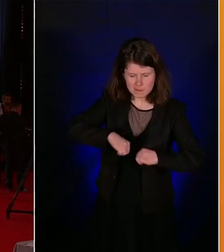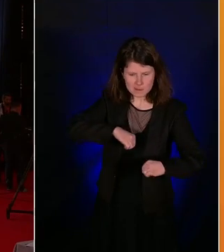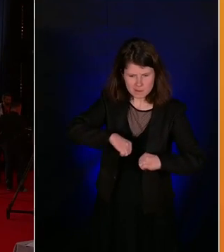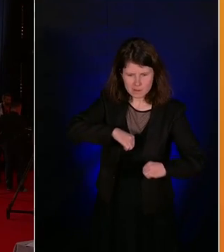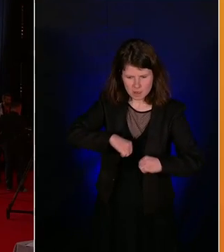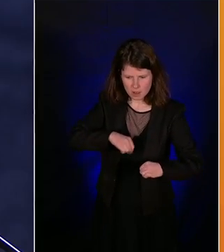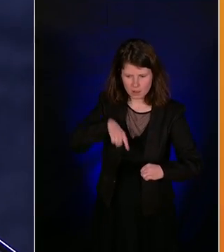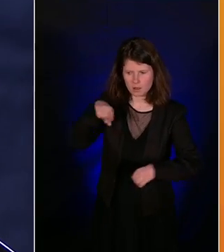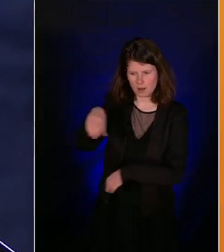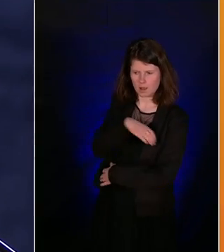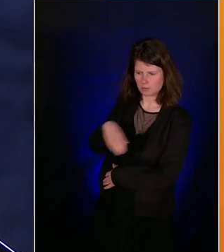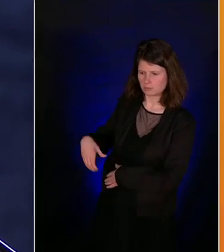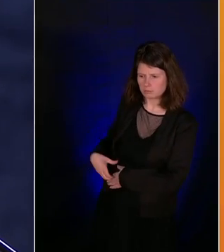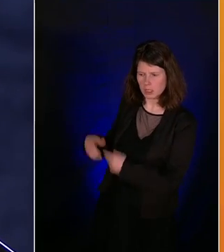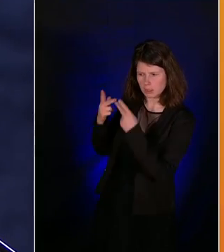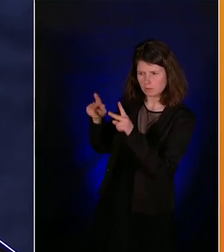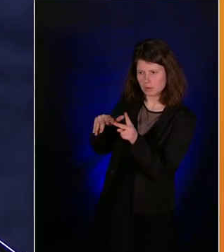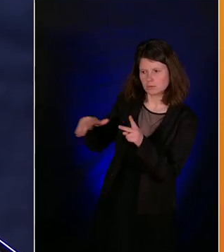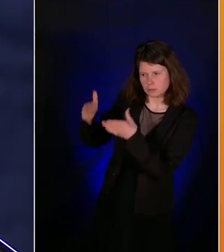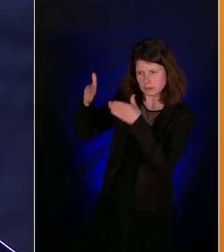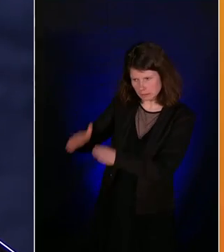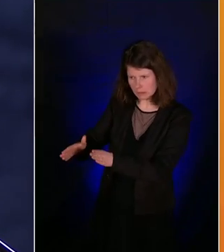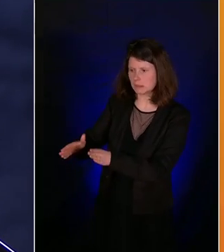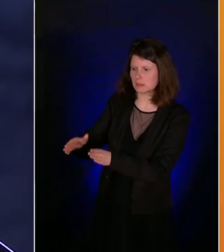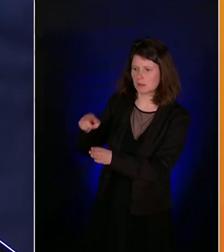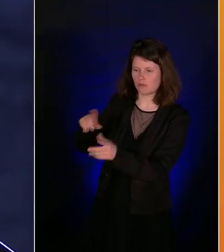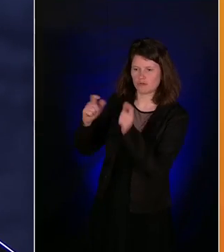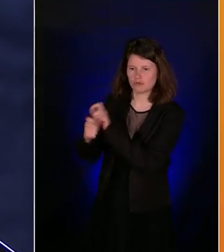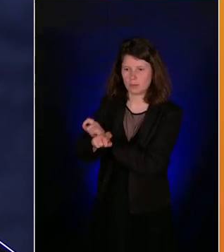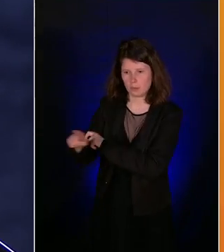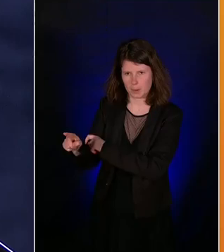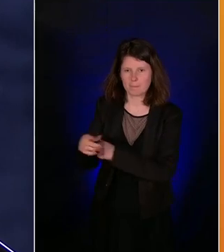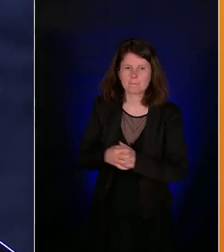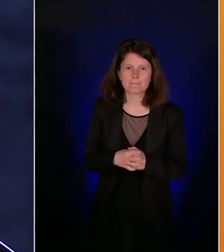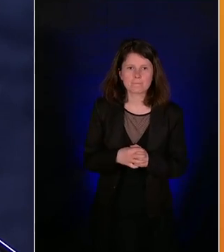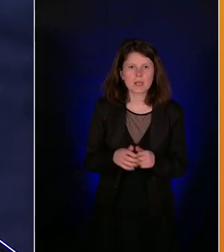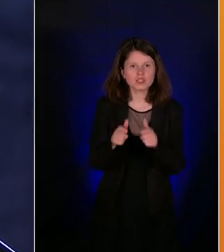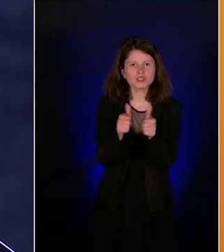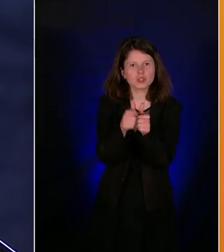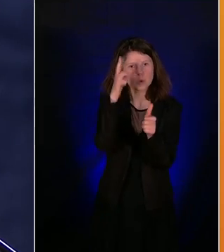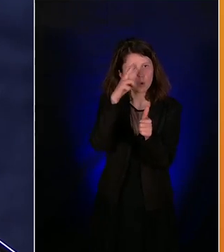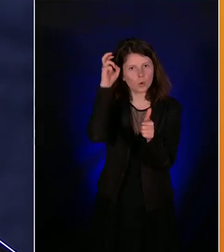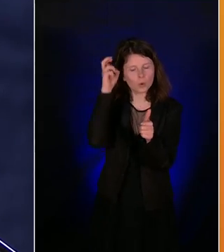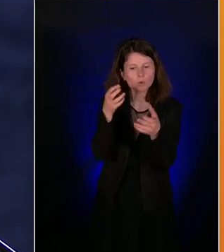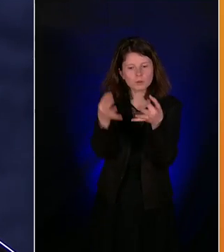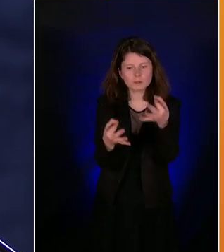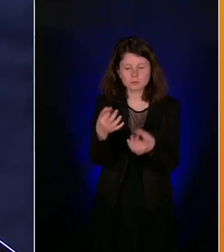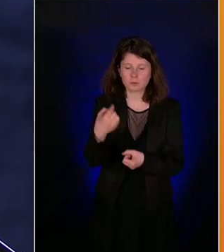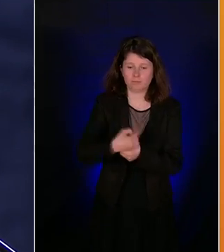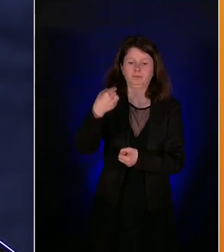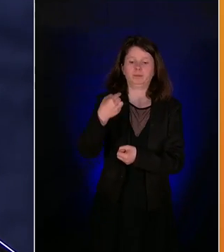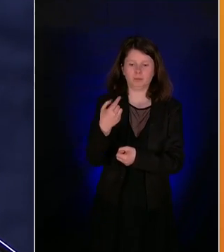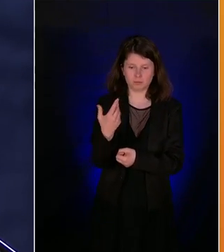reculer les municipalités sur leur décision à châurou le tribunal nous a condamné à verser à la